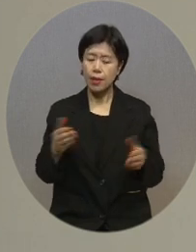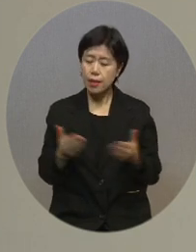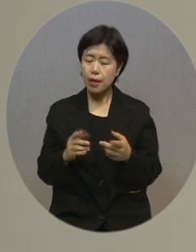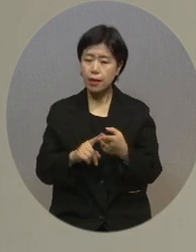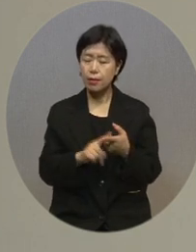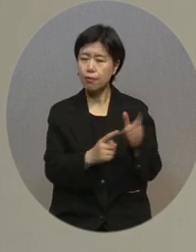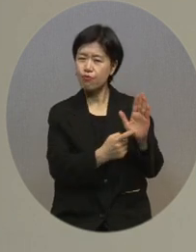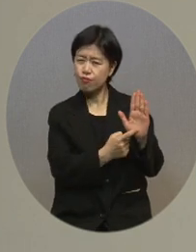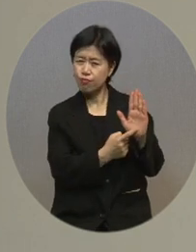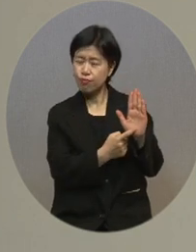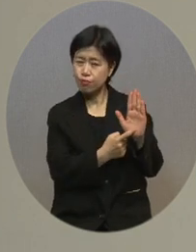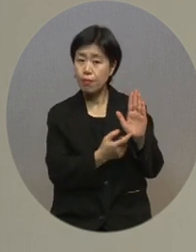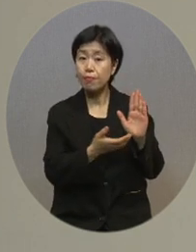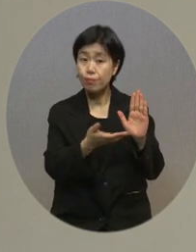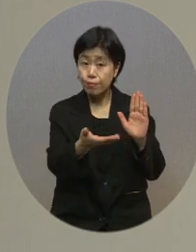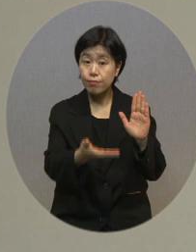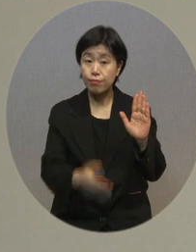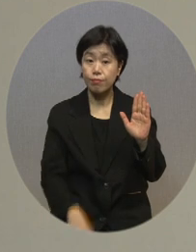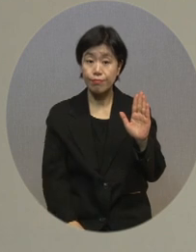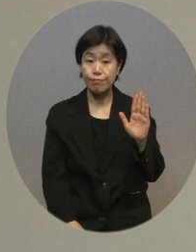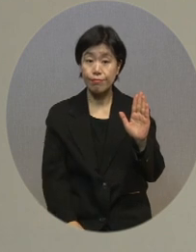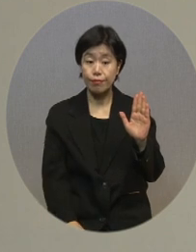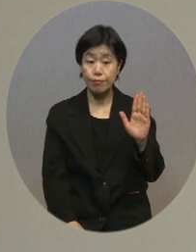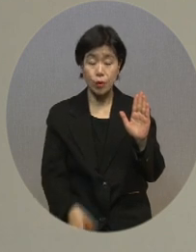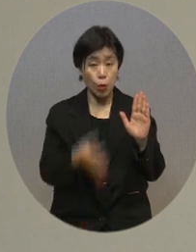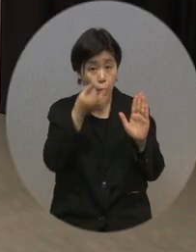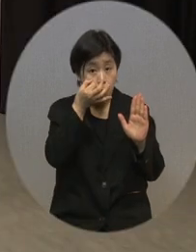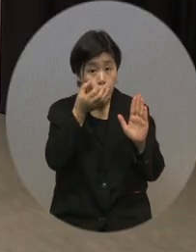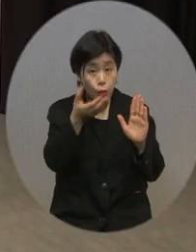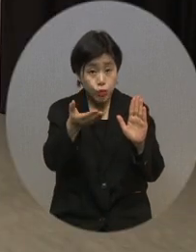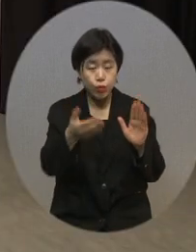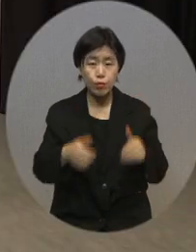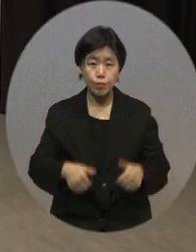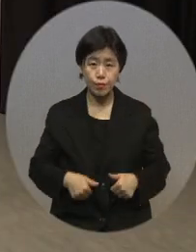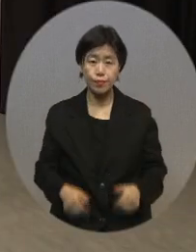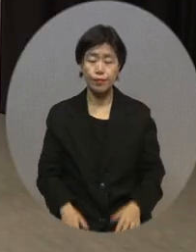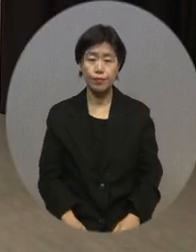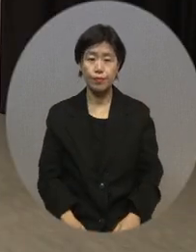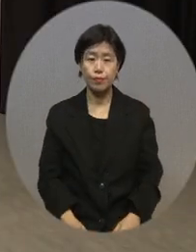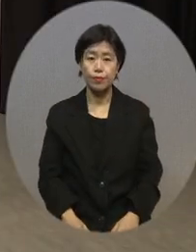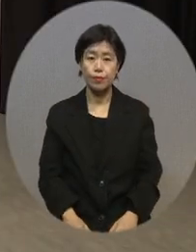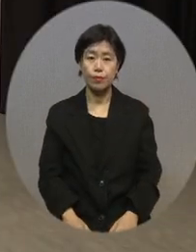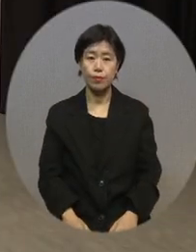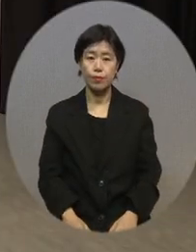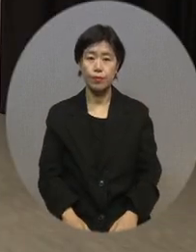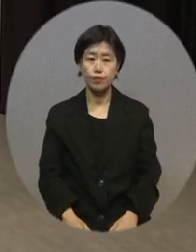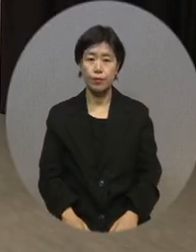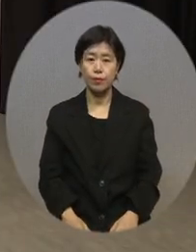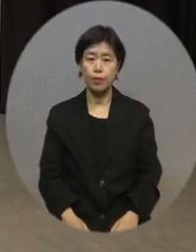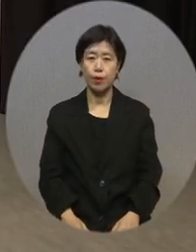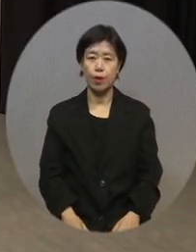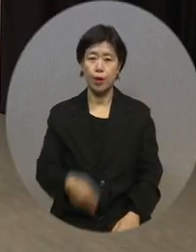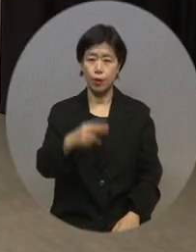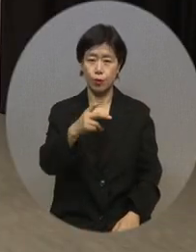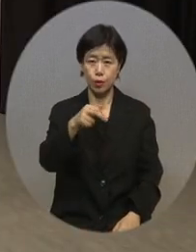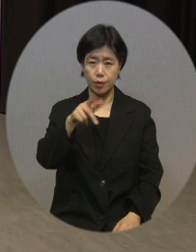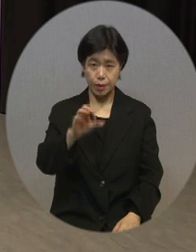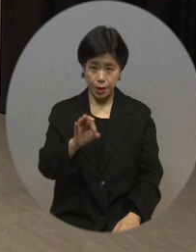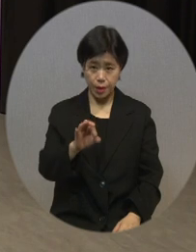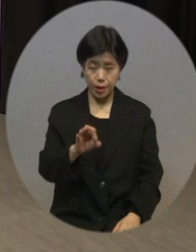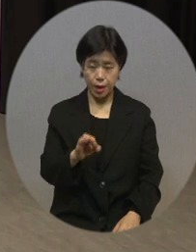일에 대한 정책 홍보를 굉장히 그 다양화합니다. 주민자치위원회랄지 아니면 통장님들의